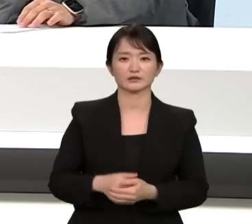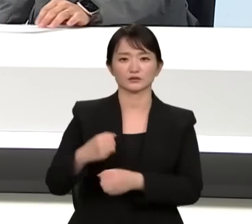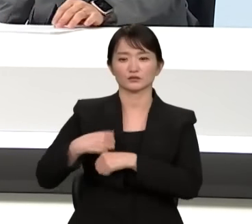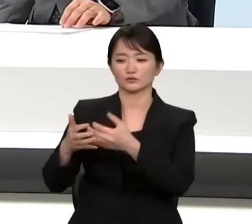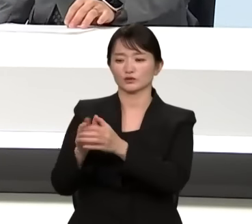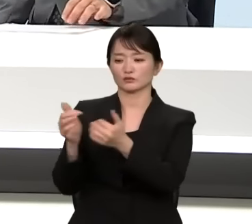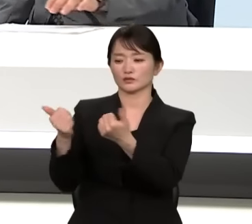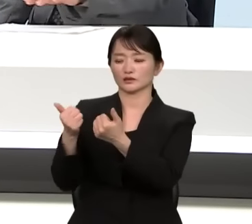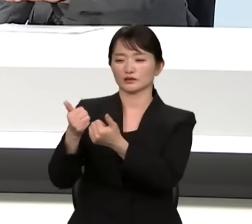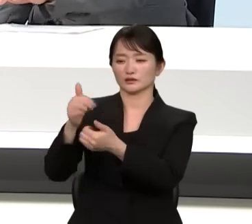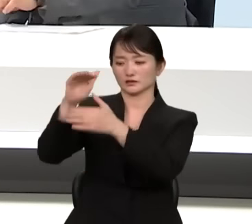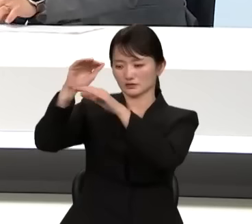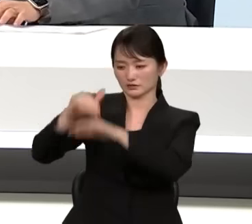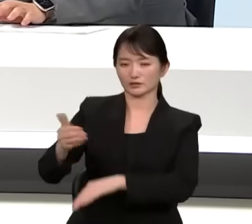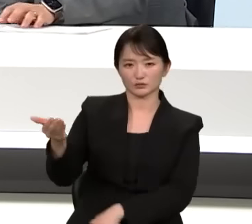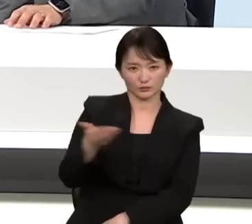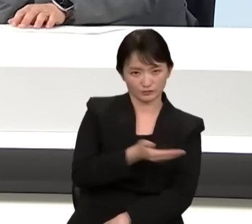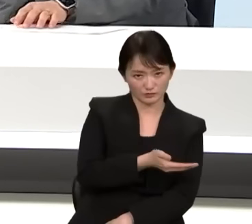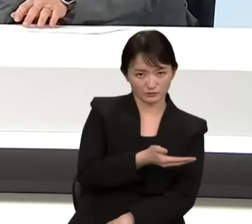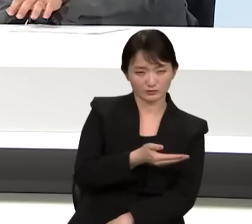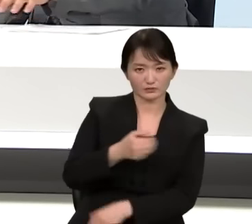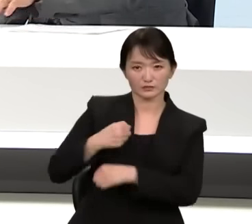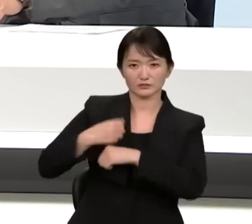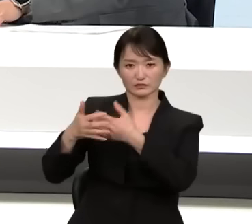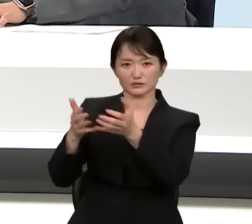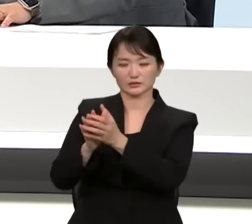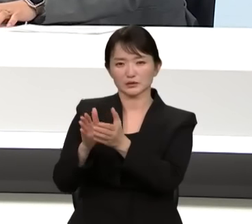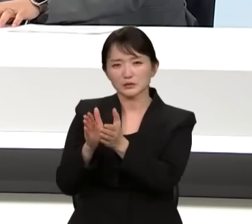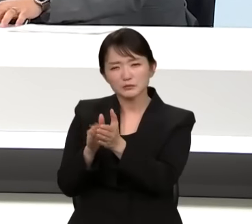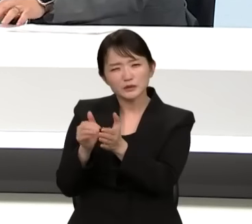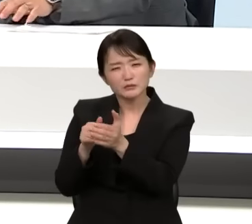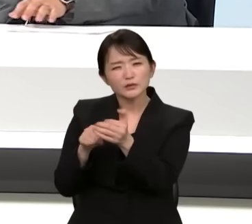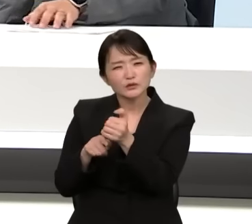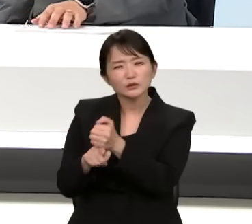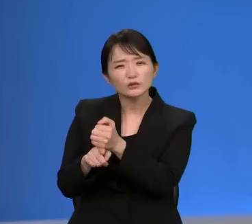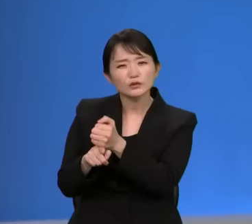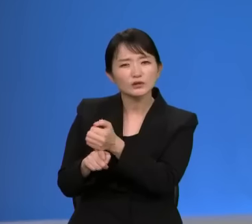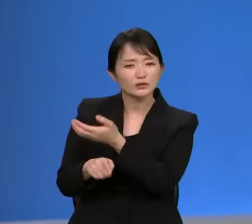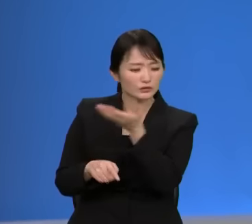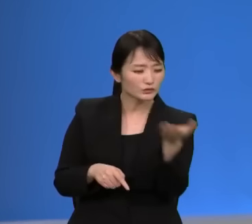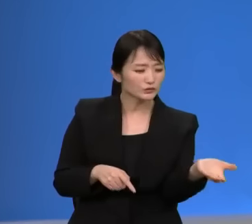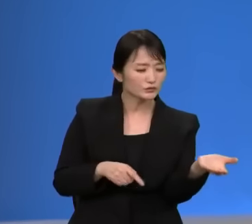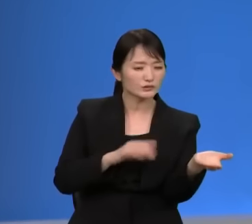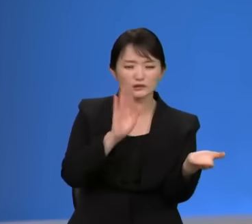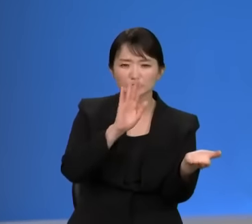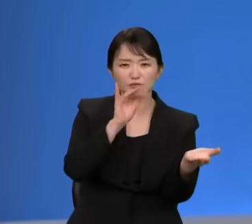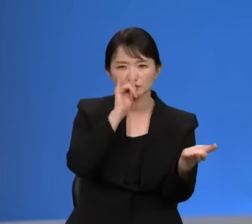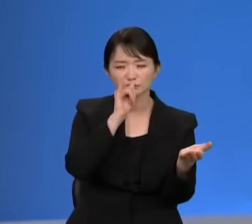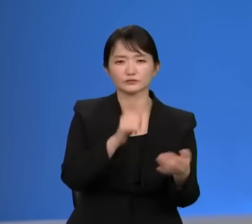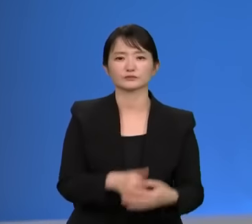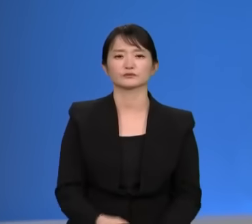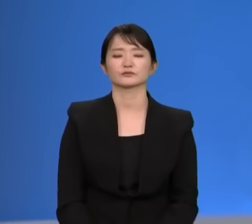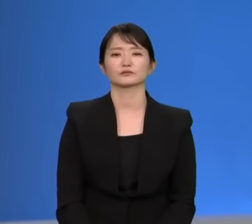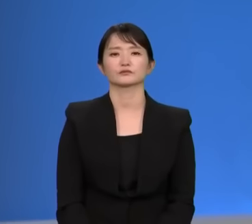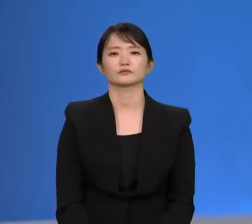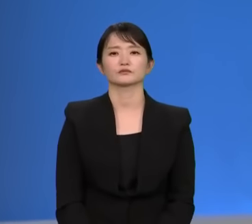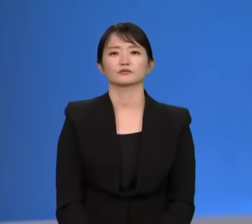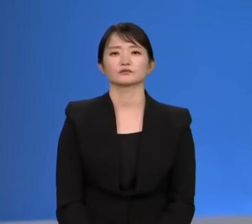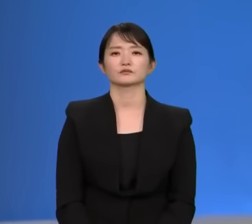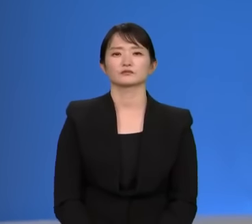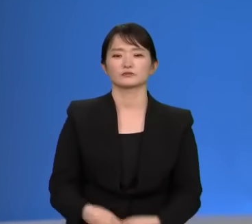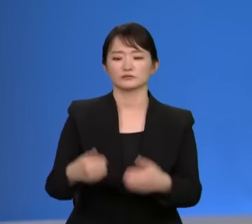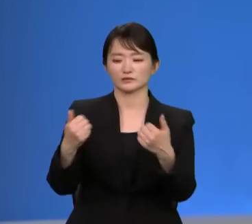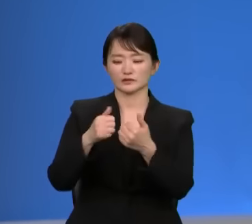한다고 말했습니다 하지만 국방부가 보완을 이유로 되며 제공하지 않을 수도 있습니다 결국 확보를